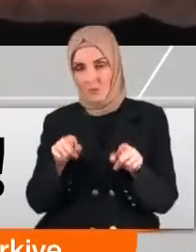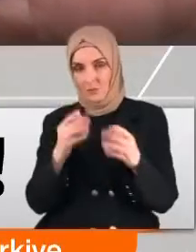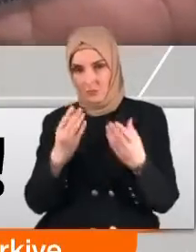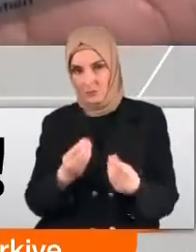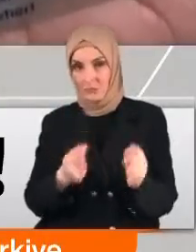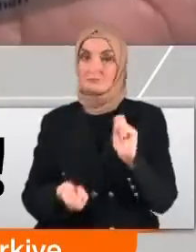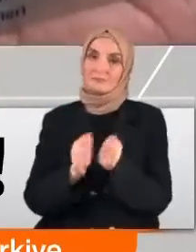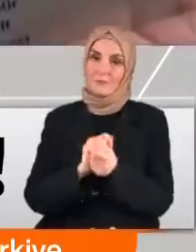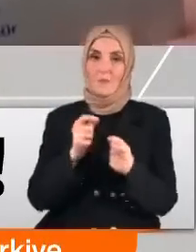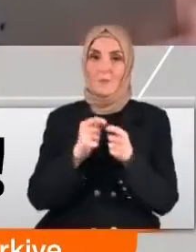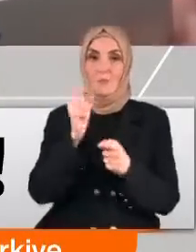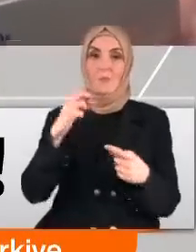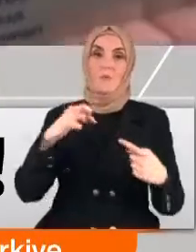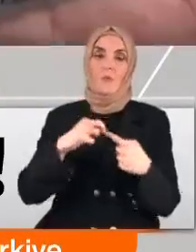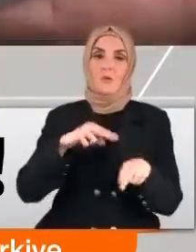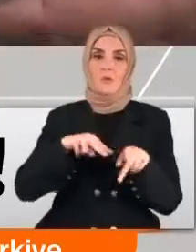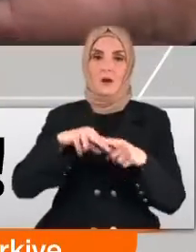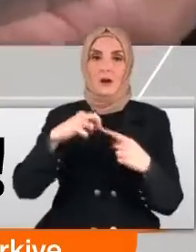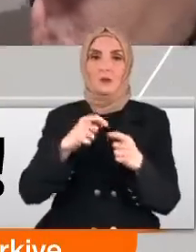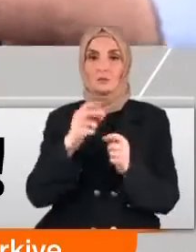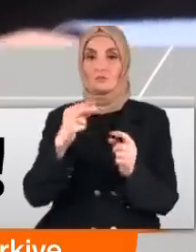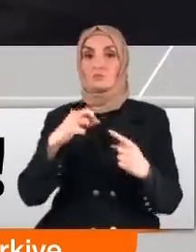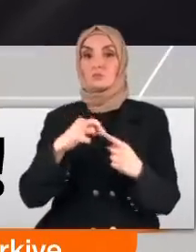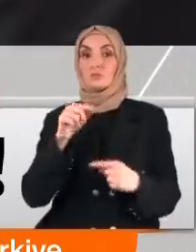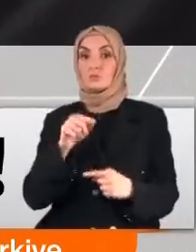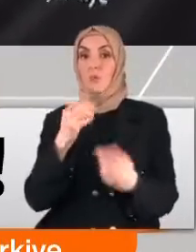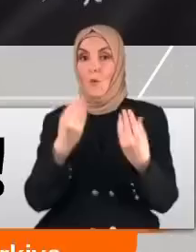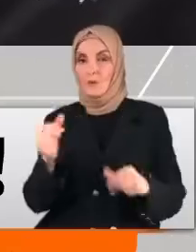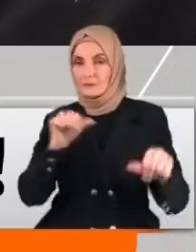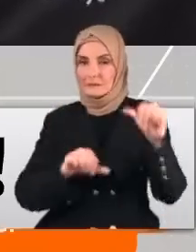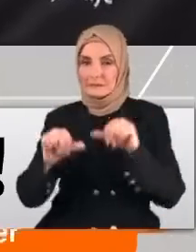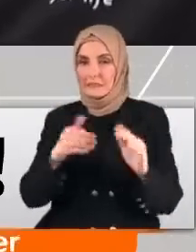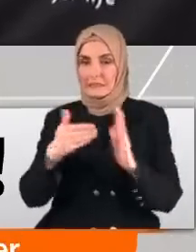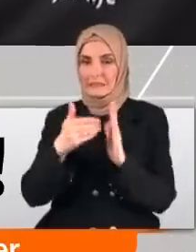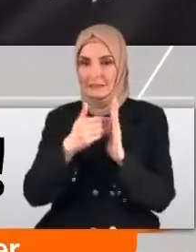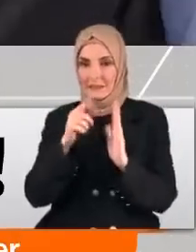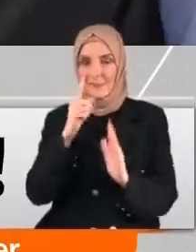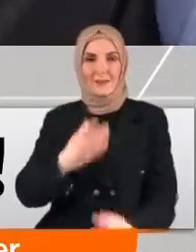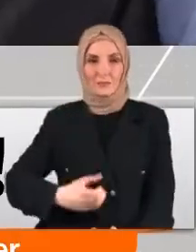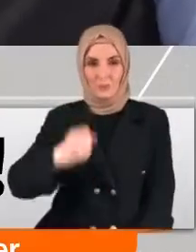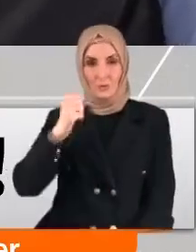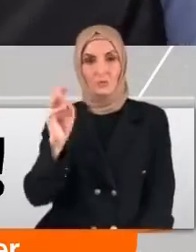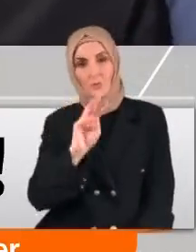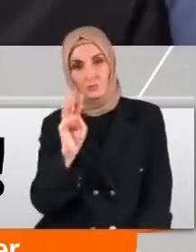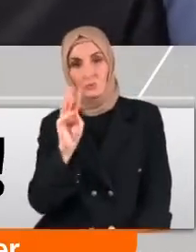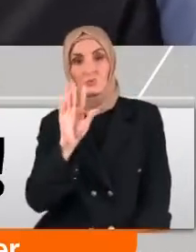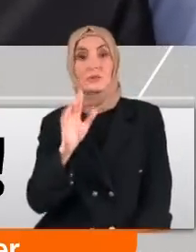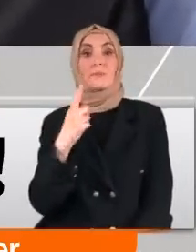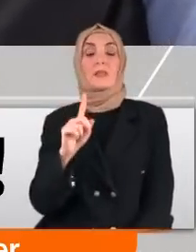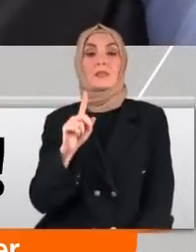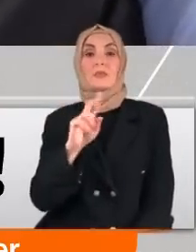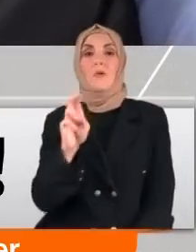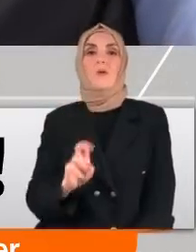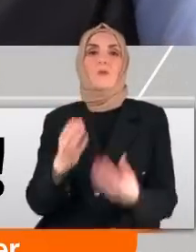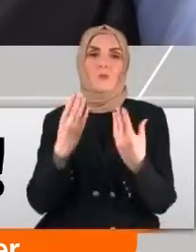grafit ekliyoruz. %70'te borik asit ekliyoruz. O zaman bunun tonu 30-35 bin dolar oluyor. İşte cevherden mücevhere doğru